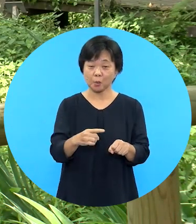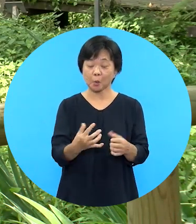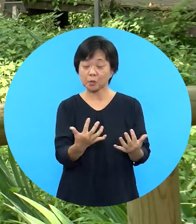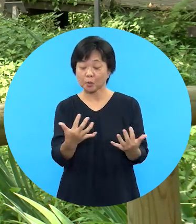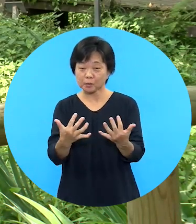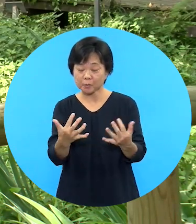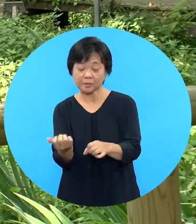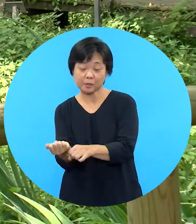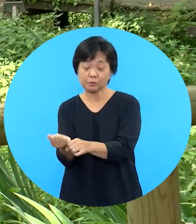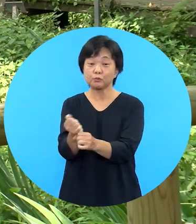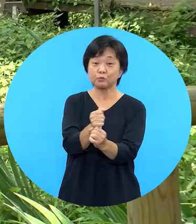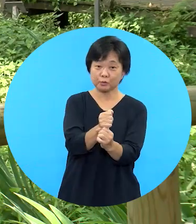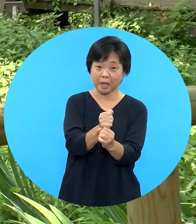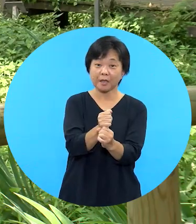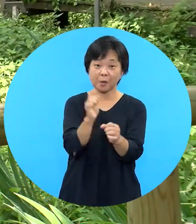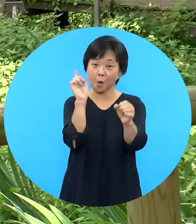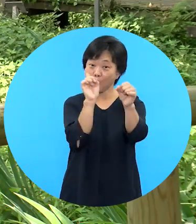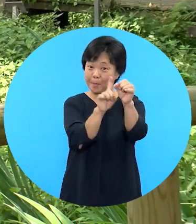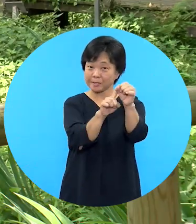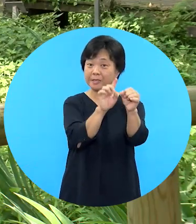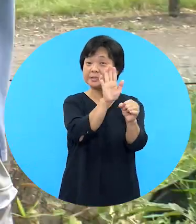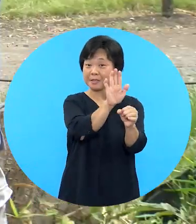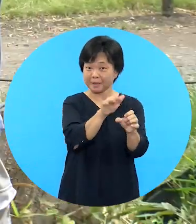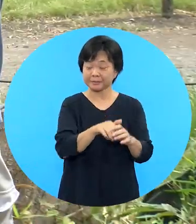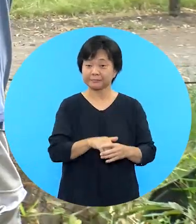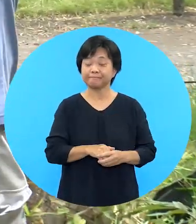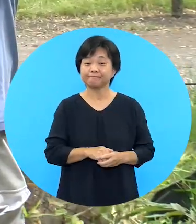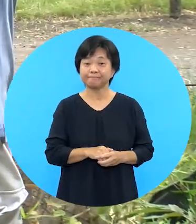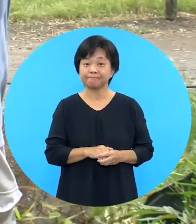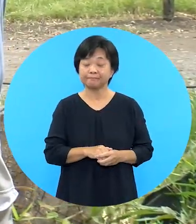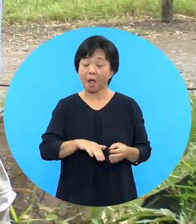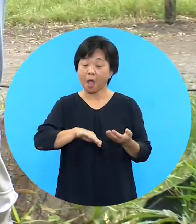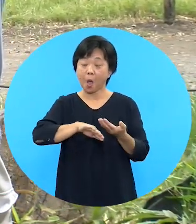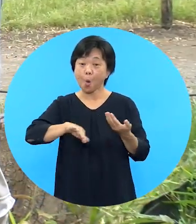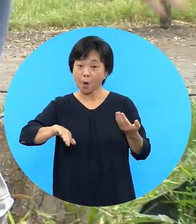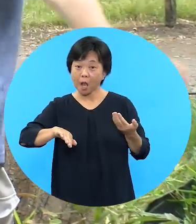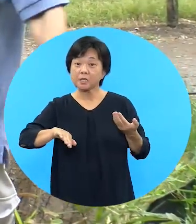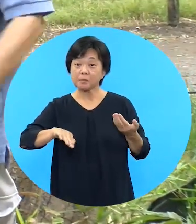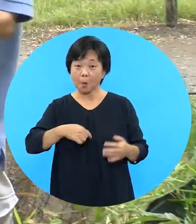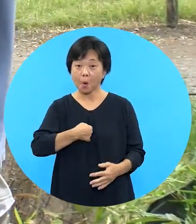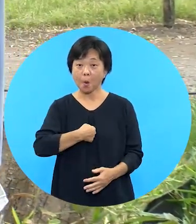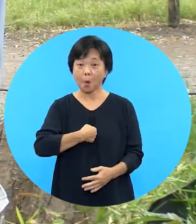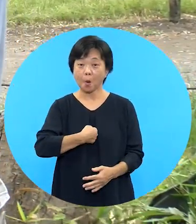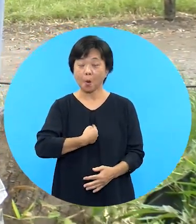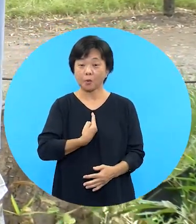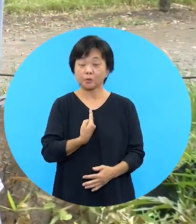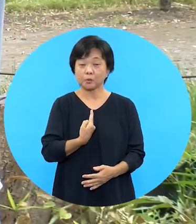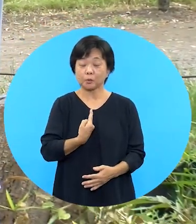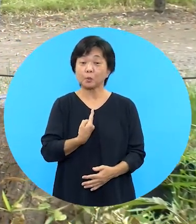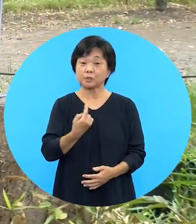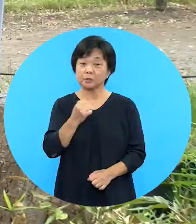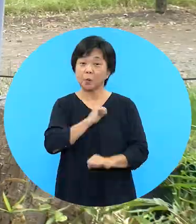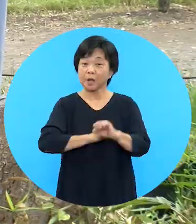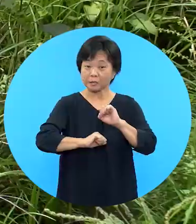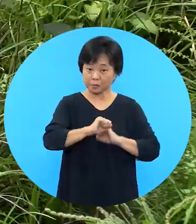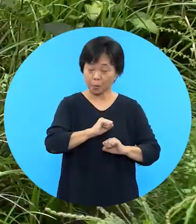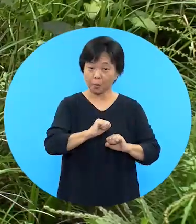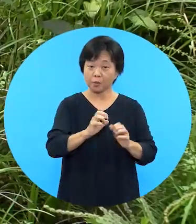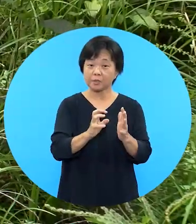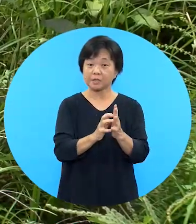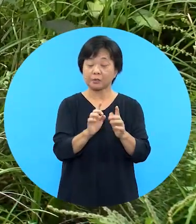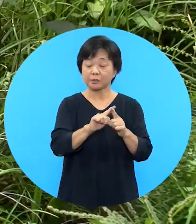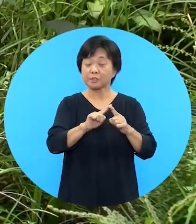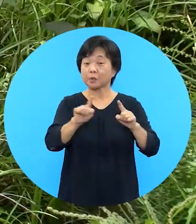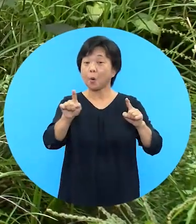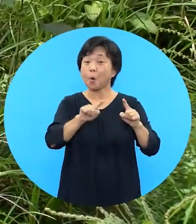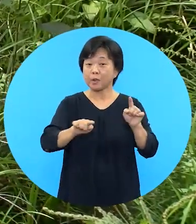の復元とかを目指して活動しています。で、それ以外にもこの会の独自の活動としてはですね、石神井公